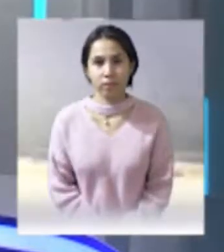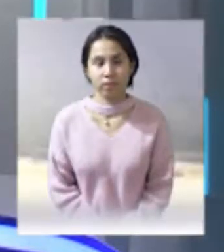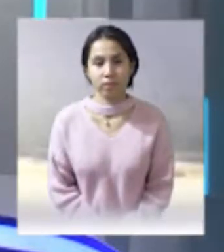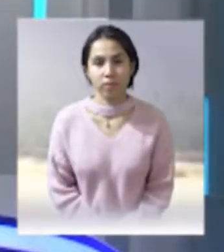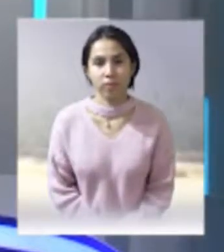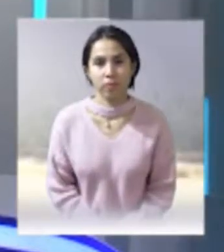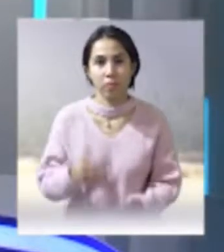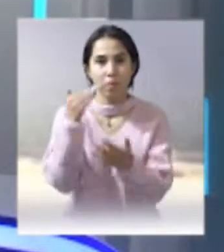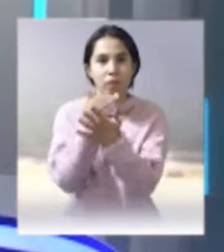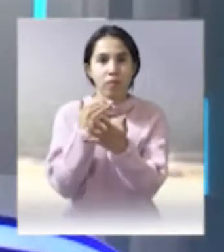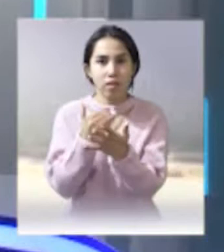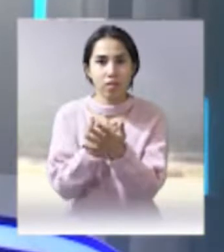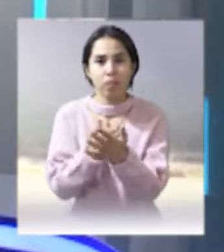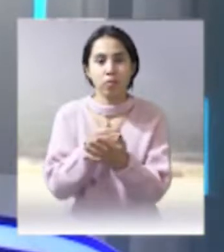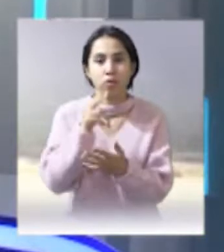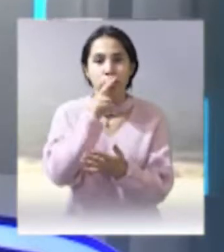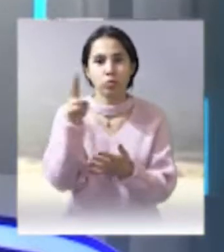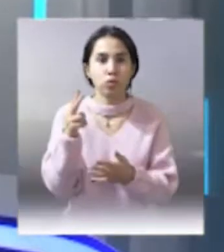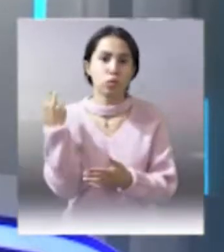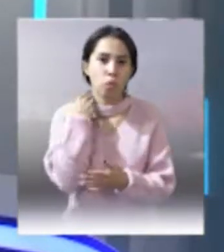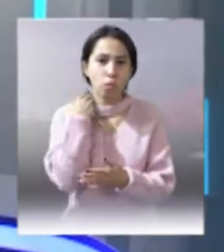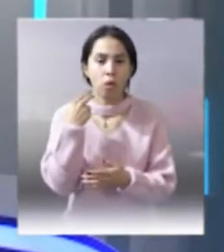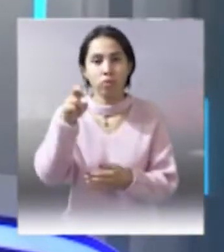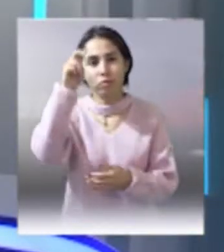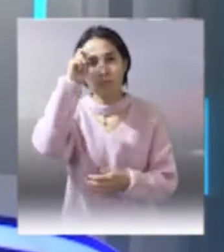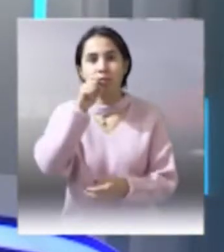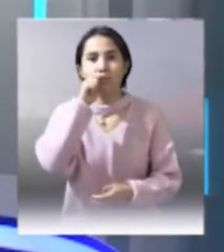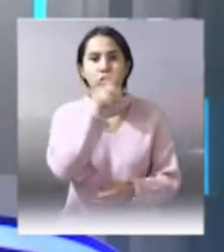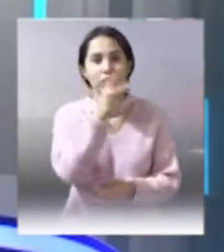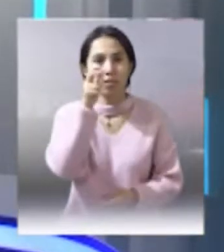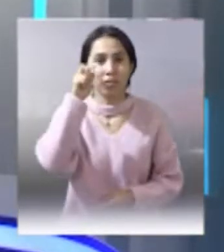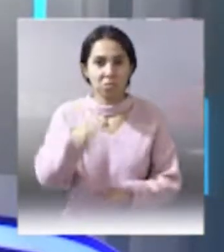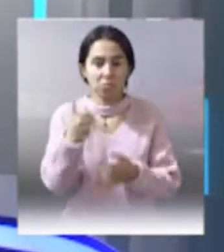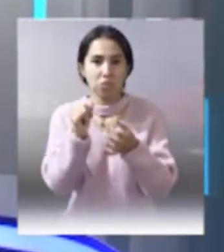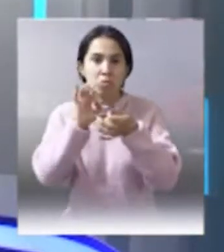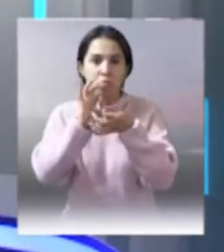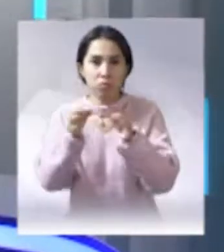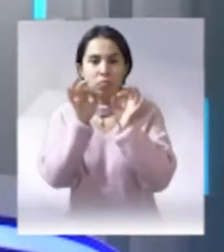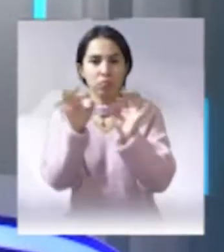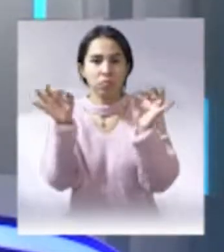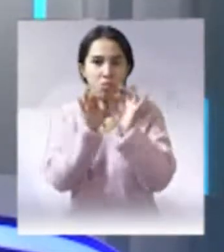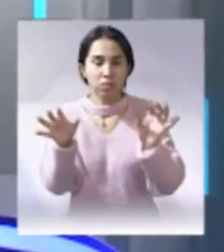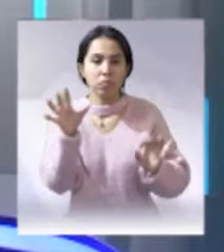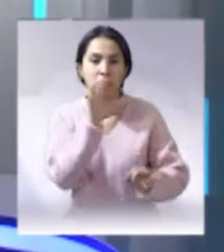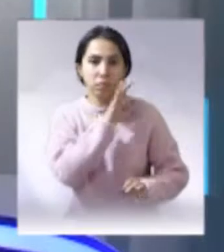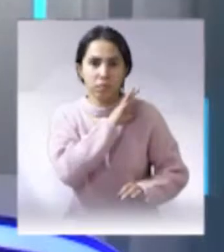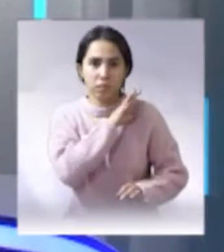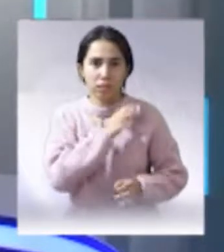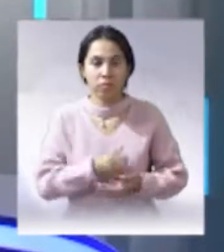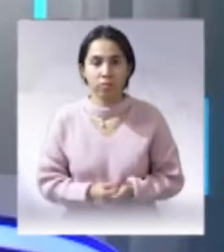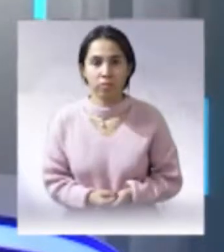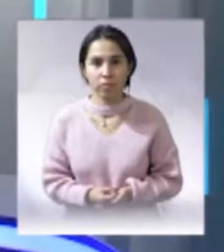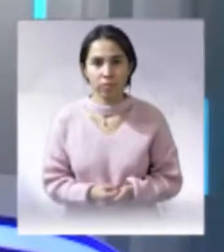из ведущих в стране по объему валового регионального продукта. Об этом в ходе брифинга, проходившего на площадке региональной службы